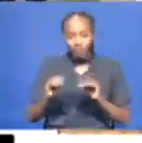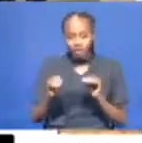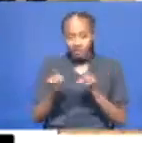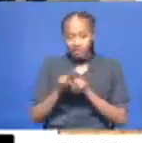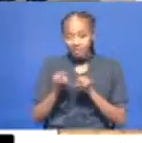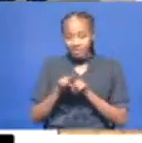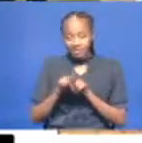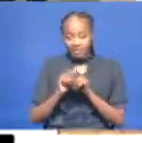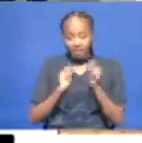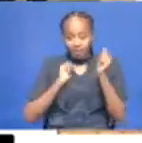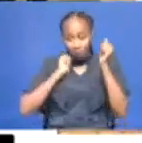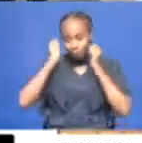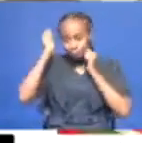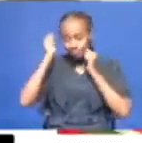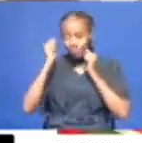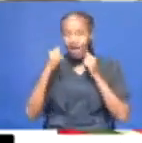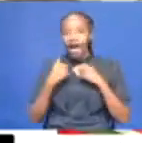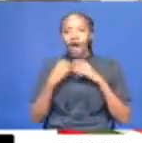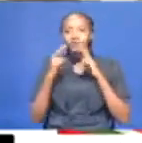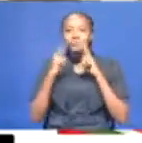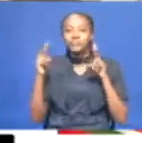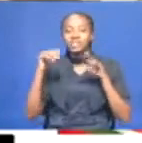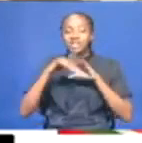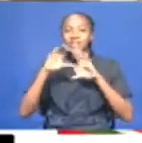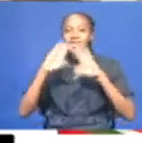kuleta amani na uthabiti duniani,